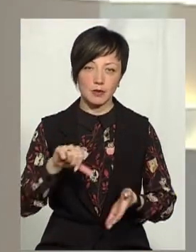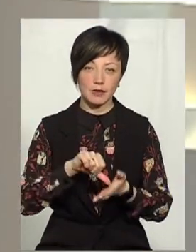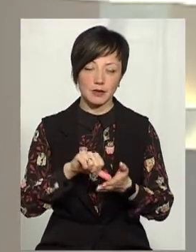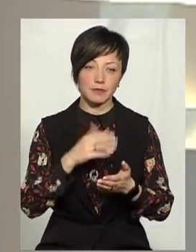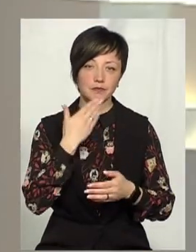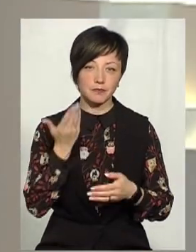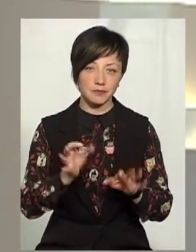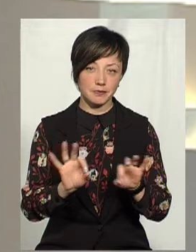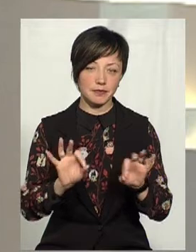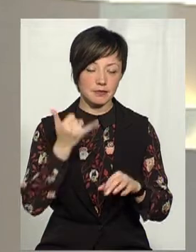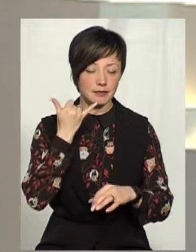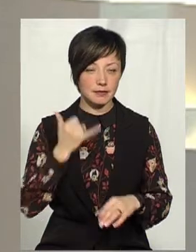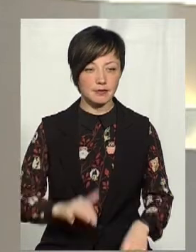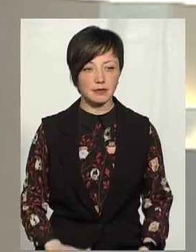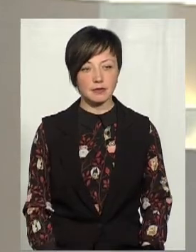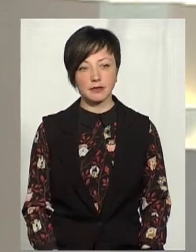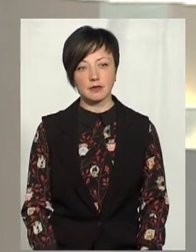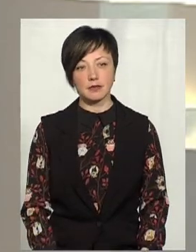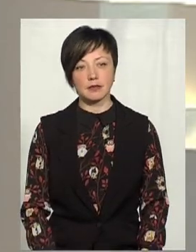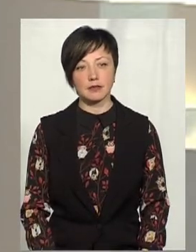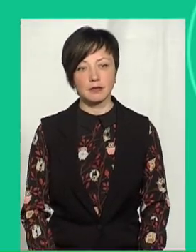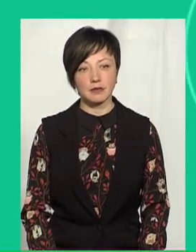Тетяна Маркова прокоментувала телефоном. Прошу.